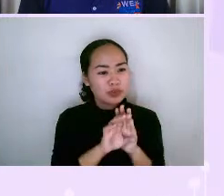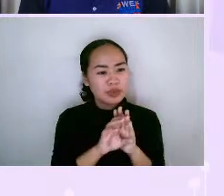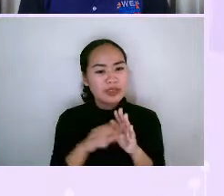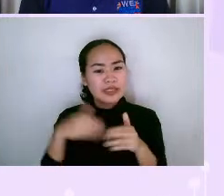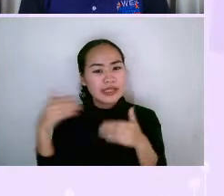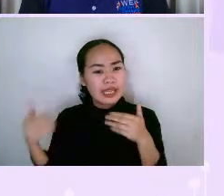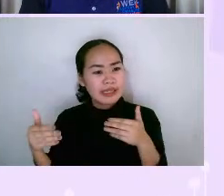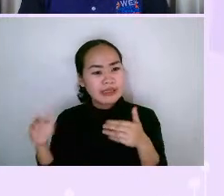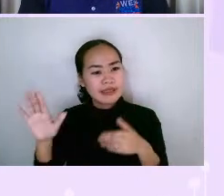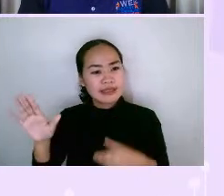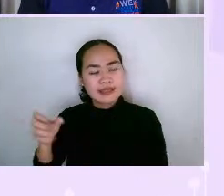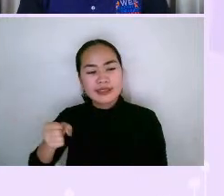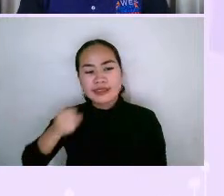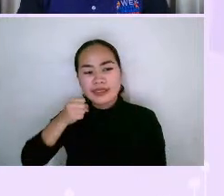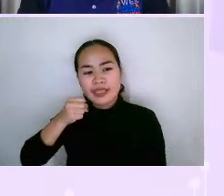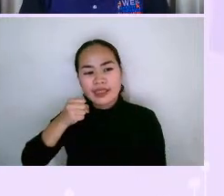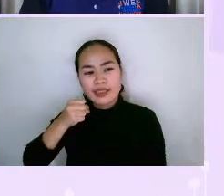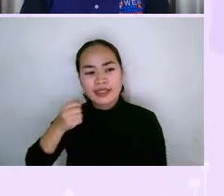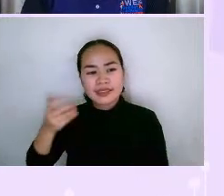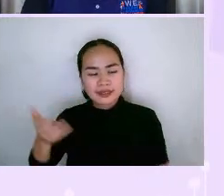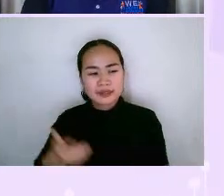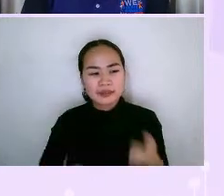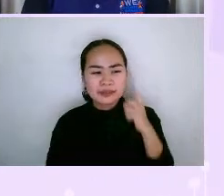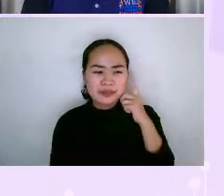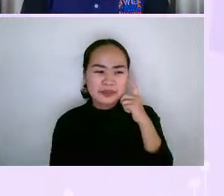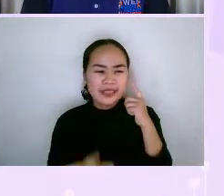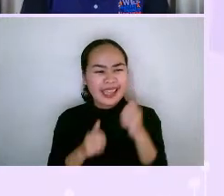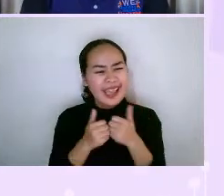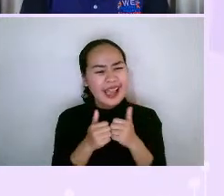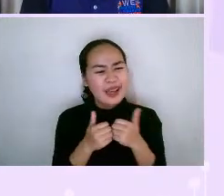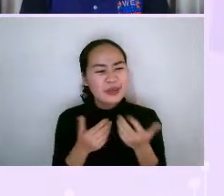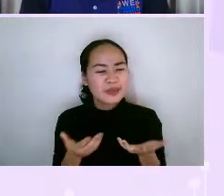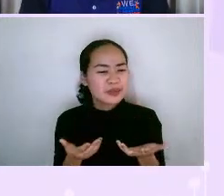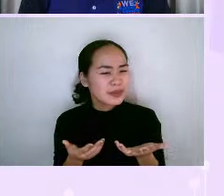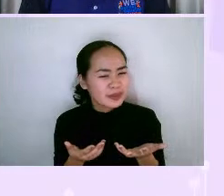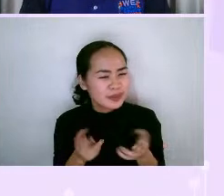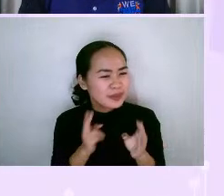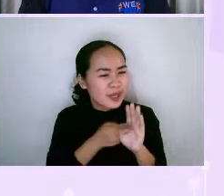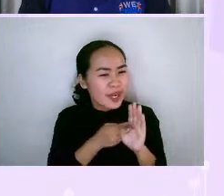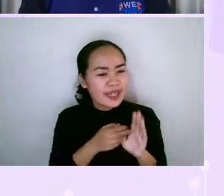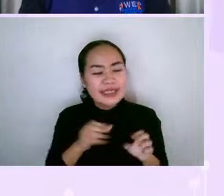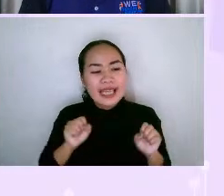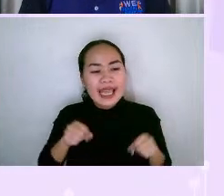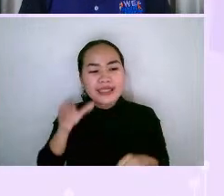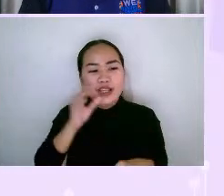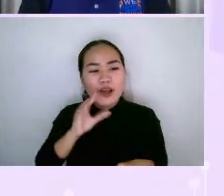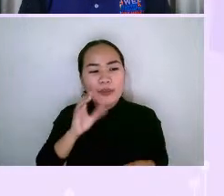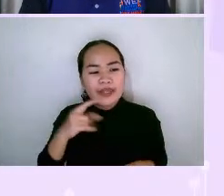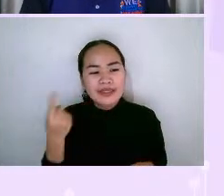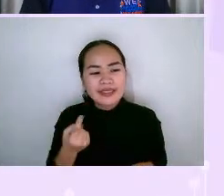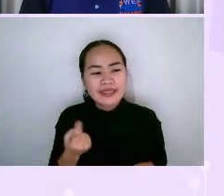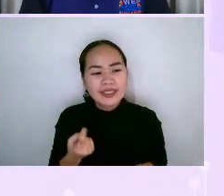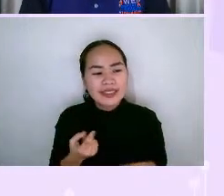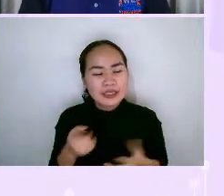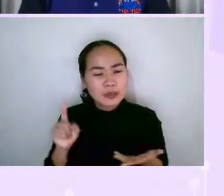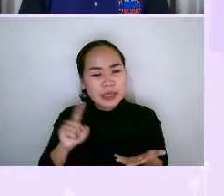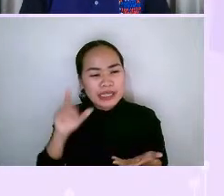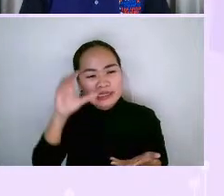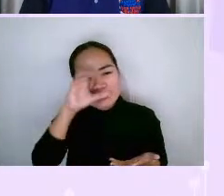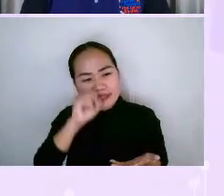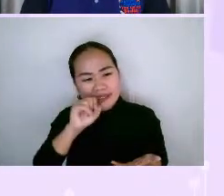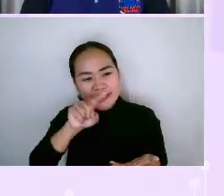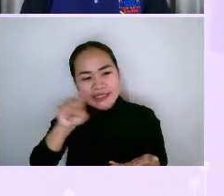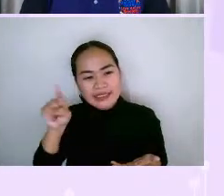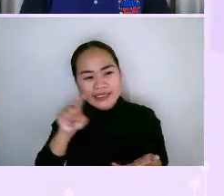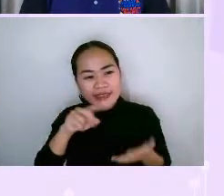may microphone. Ayan po, paano po sumali? Comment lang po natin kung ano yung hinuhulaan po natin na code.